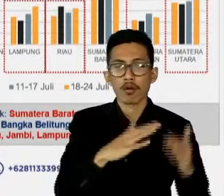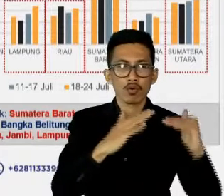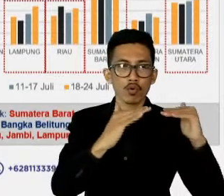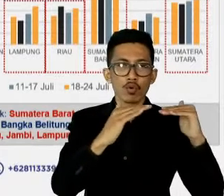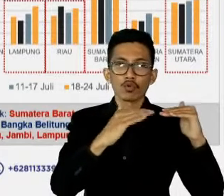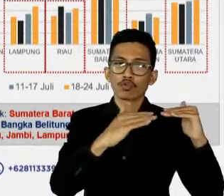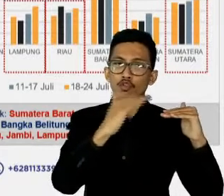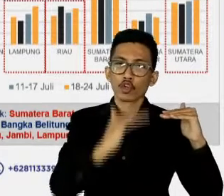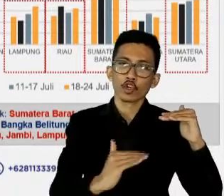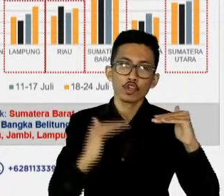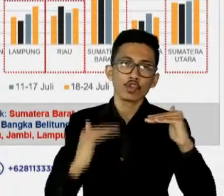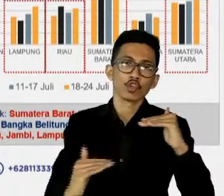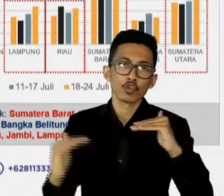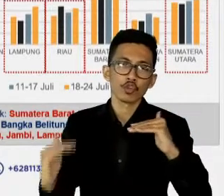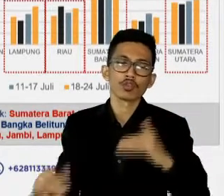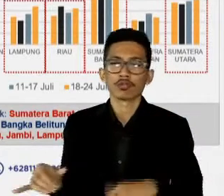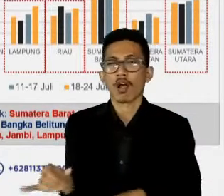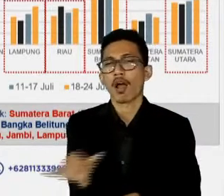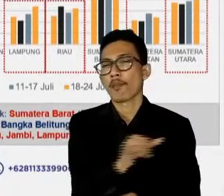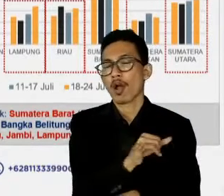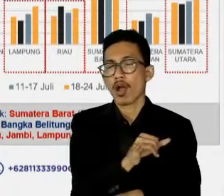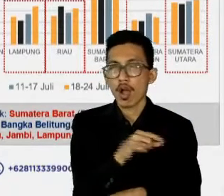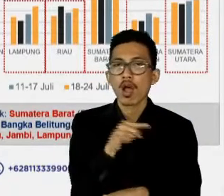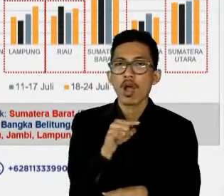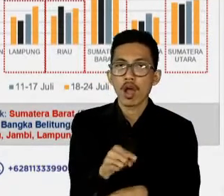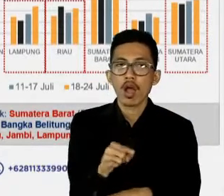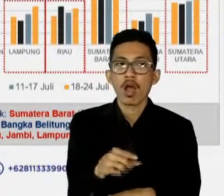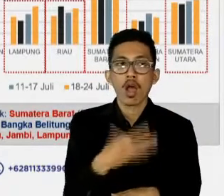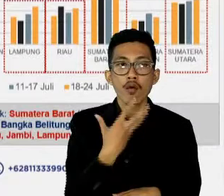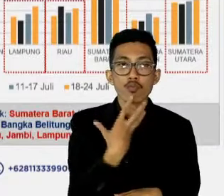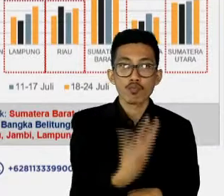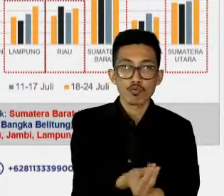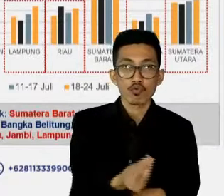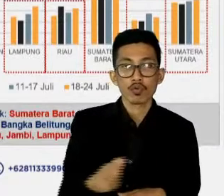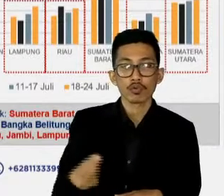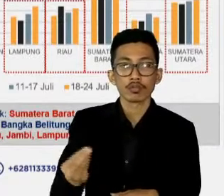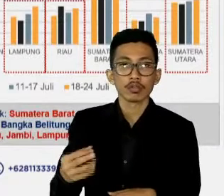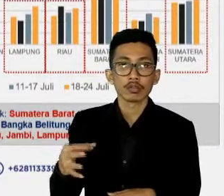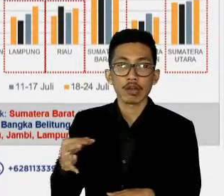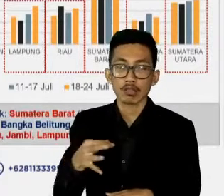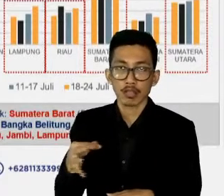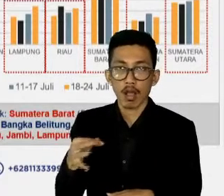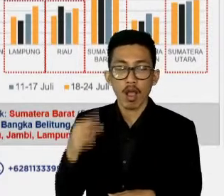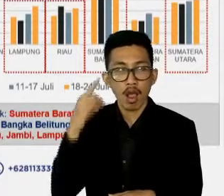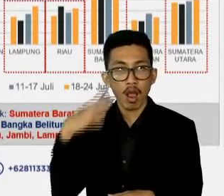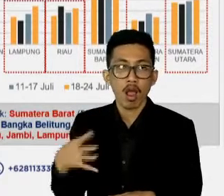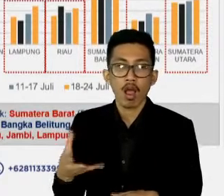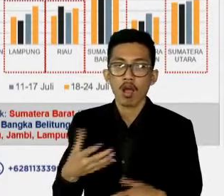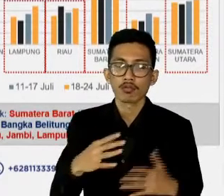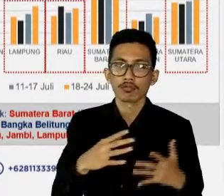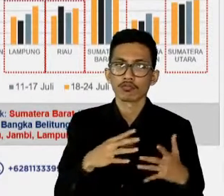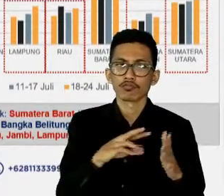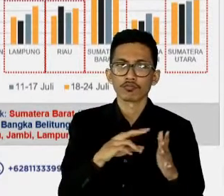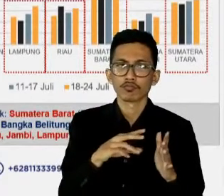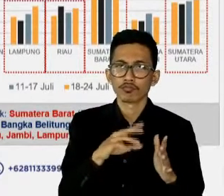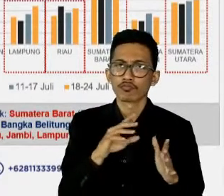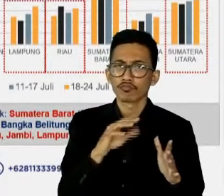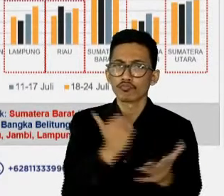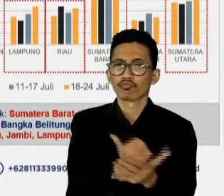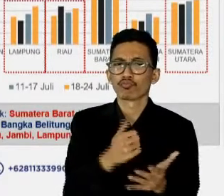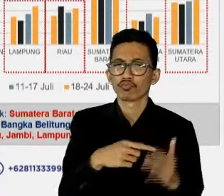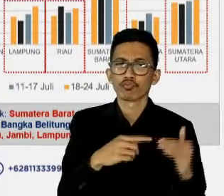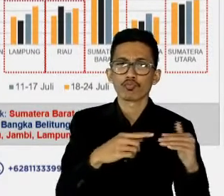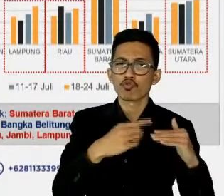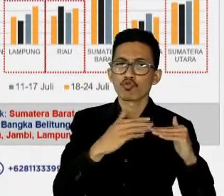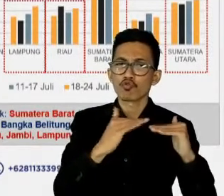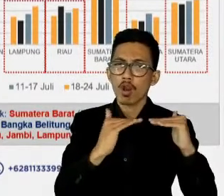turun. Artinya, wilayah cakupan kelurahan dan desa yang tidak patuh ini semakin berkurang. Berarti kita lihat perbaikan di sini. It